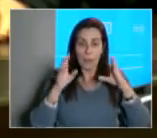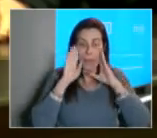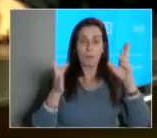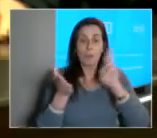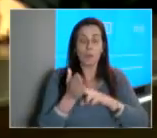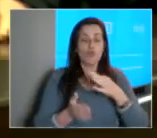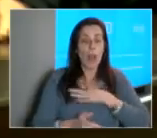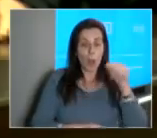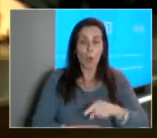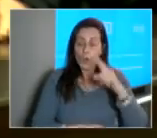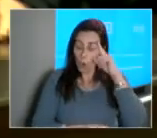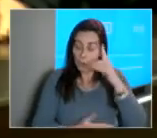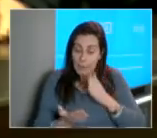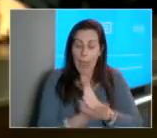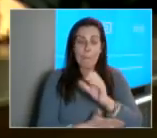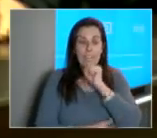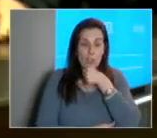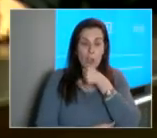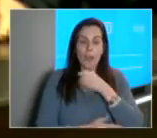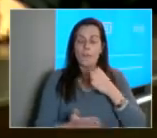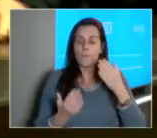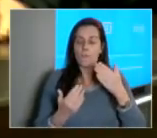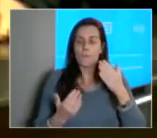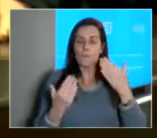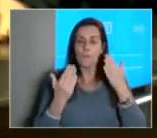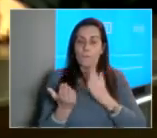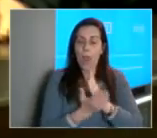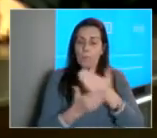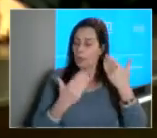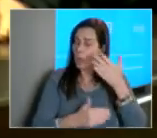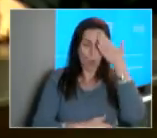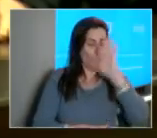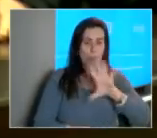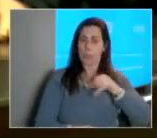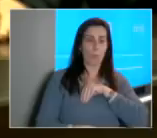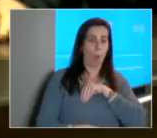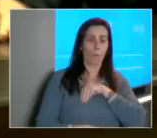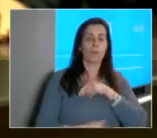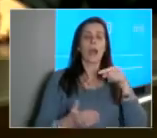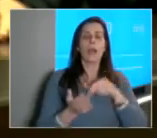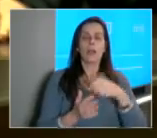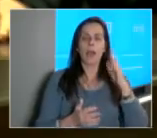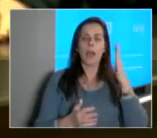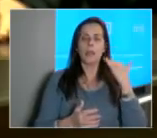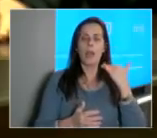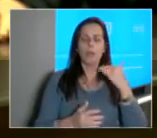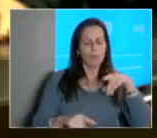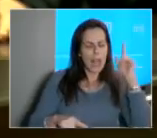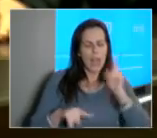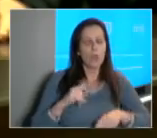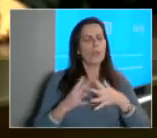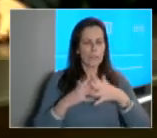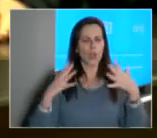בזכות ההיסטורית שלנו, יודעים את האמת ההיסטורית והאמת המודרנית, גם הם לא הכירו בכך. ולכן היה ליקוי